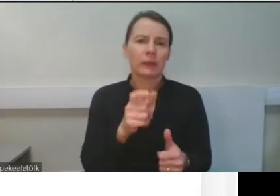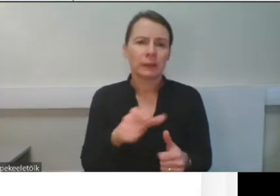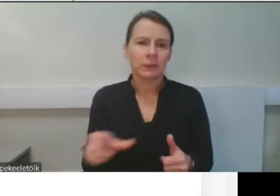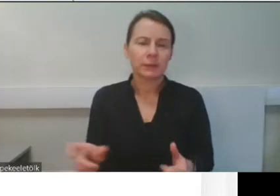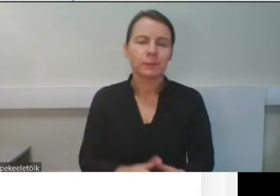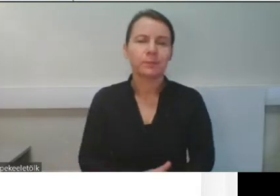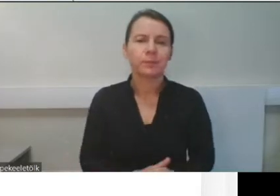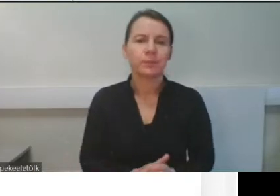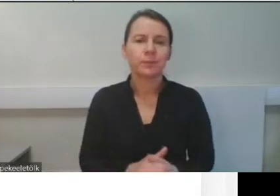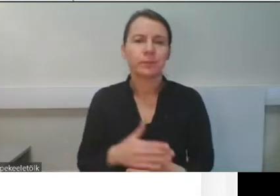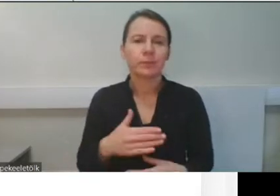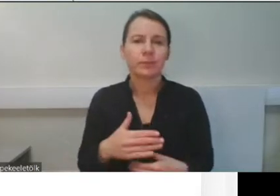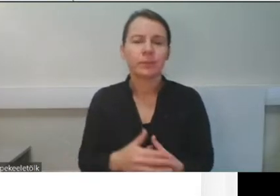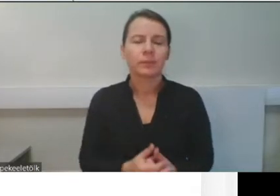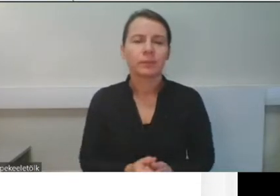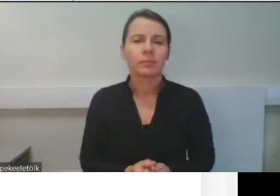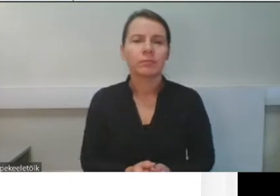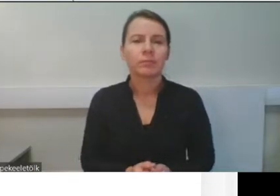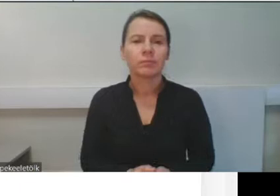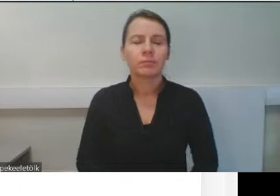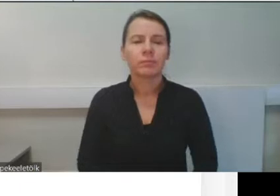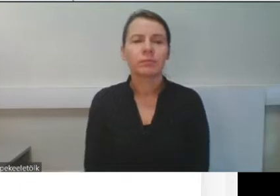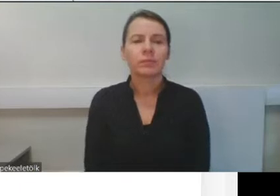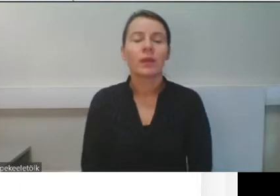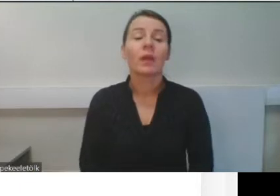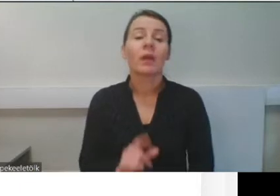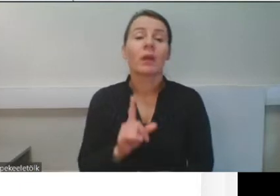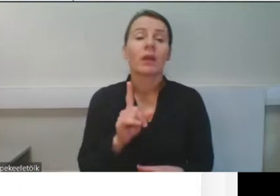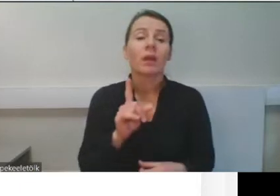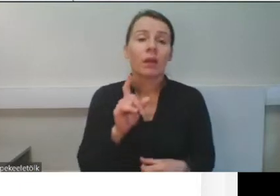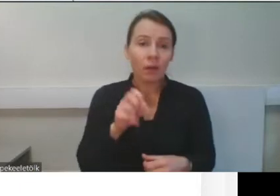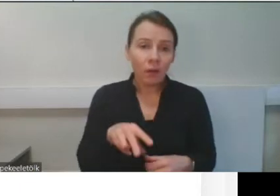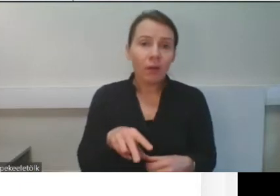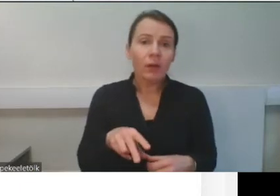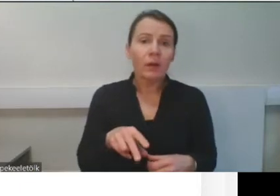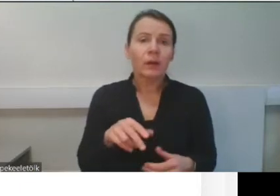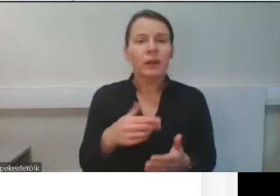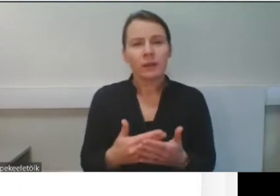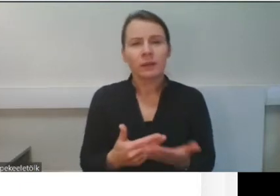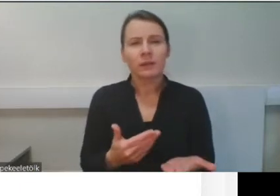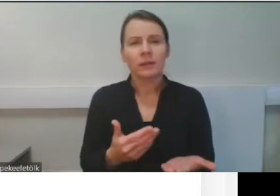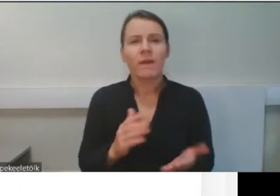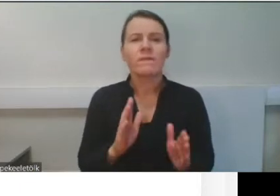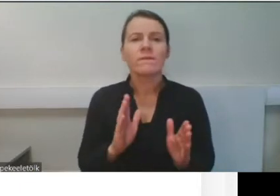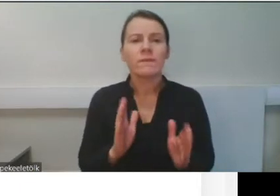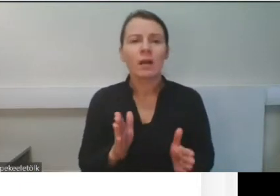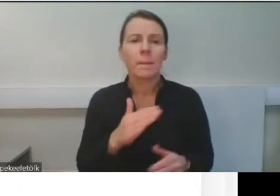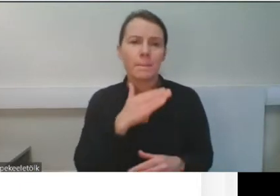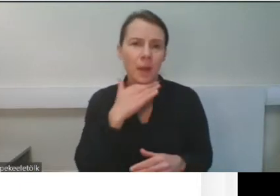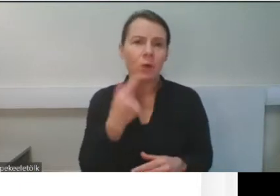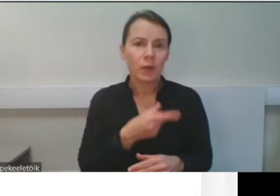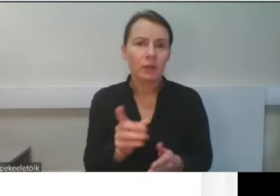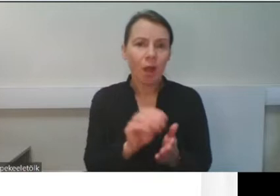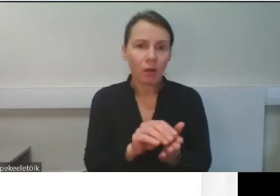teine kord, kui ei tea, kui sagedasti uuringud ka tehakse, et siis näed juba siit